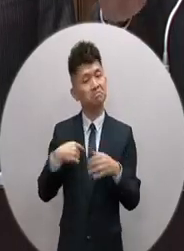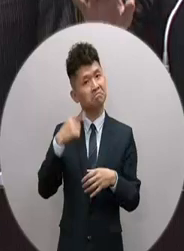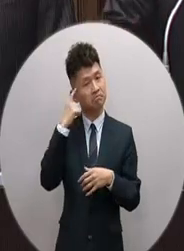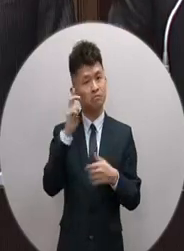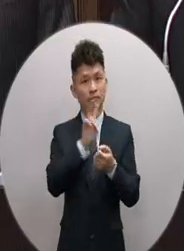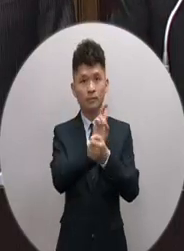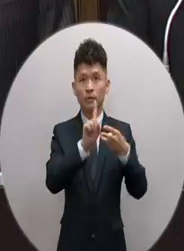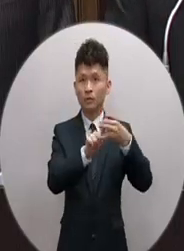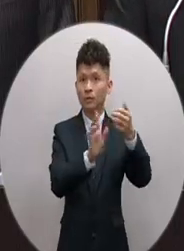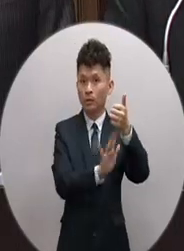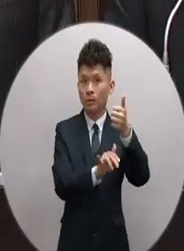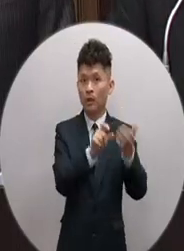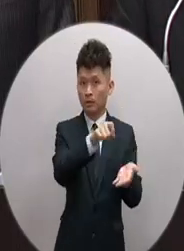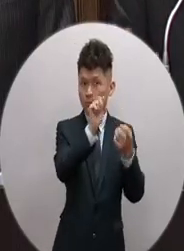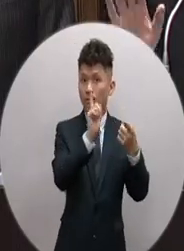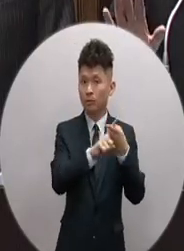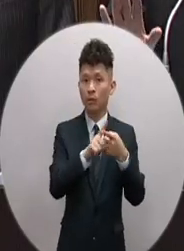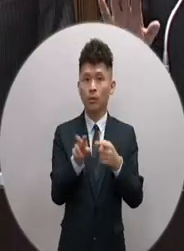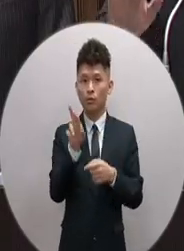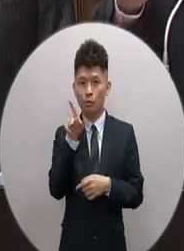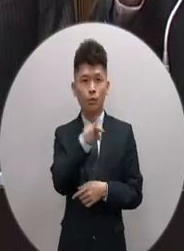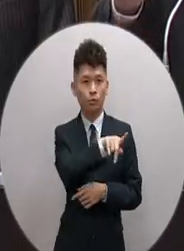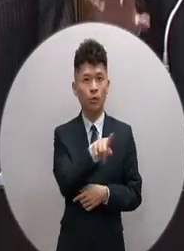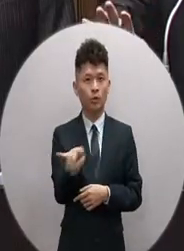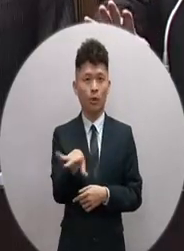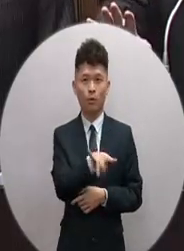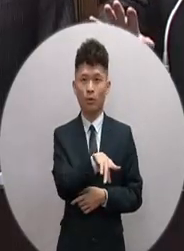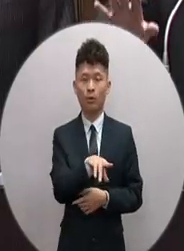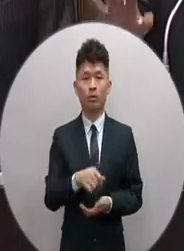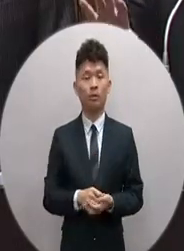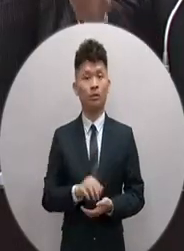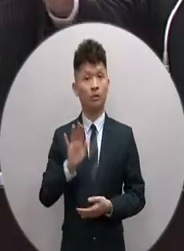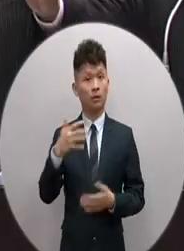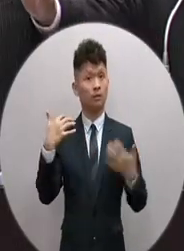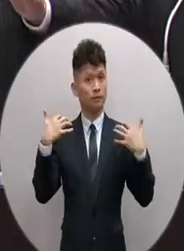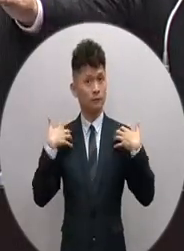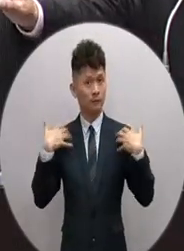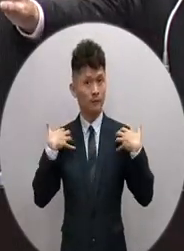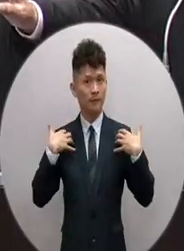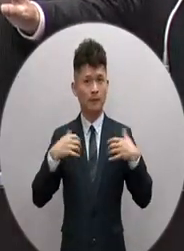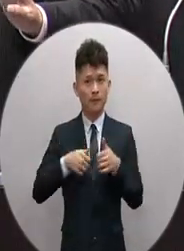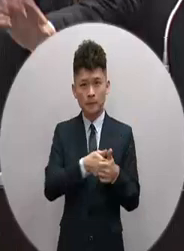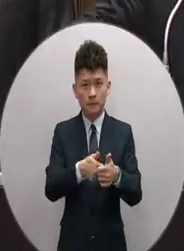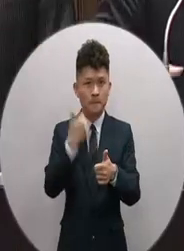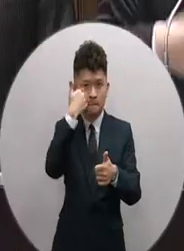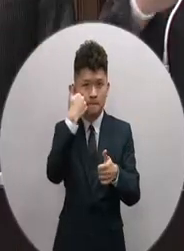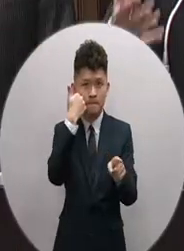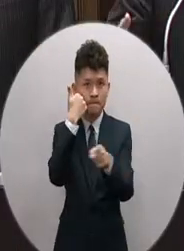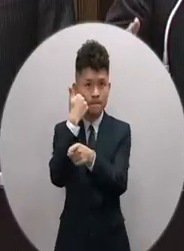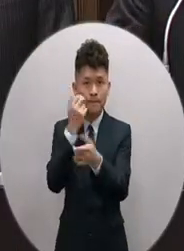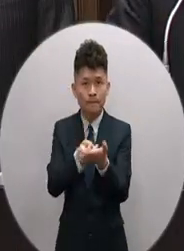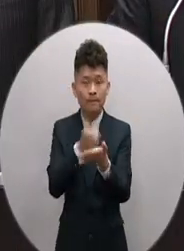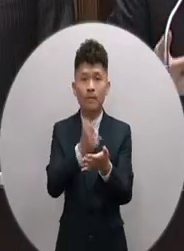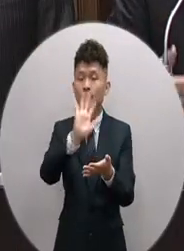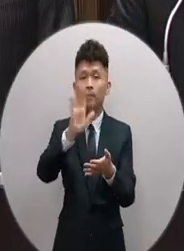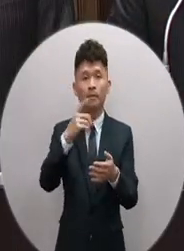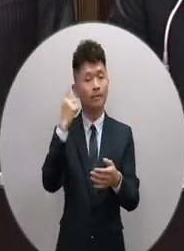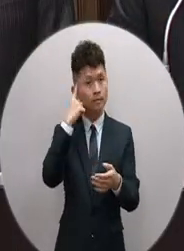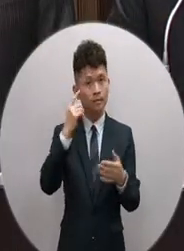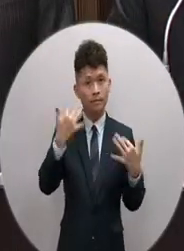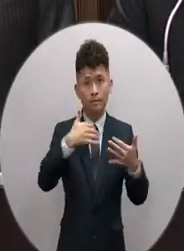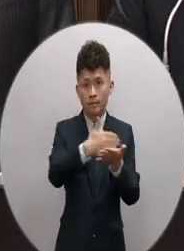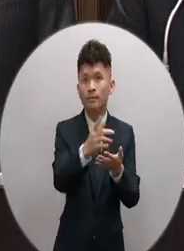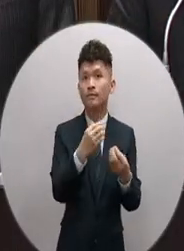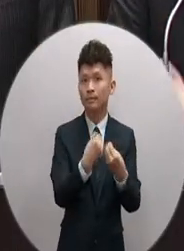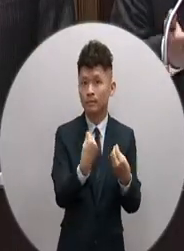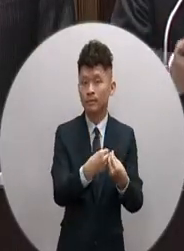对吼，大家双方拢有问题。但咱即摆吼，问题即个责任，咱唔免先去追究者啦，吼。我想咱要哪解决？啊，其实我嘛